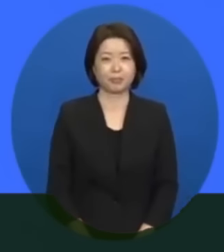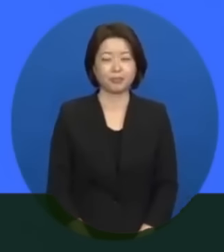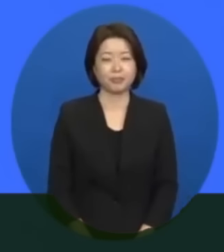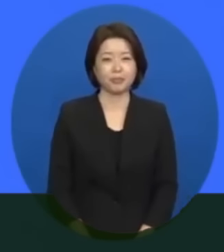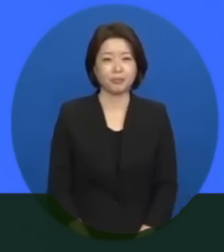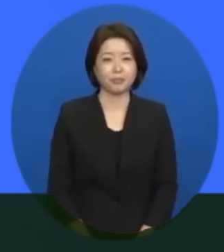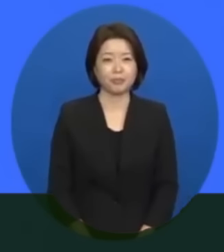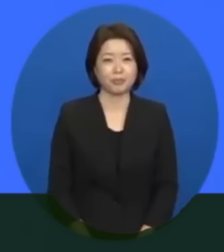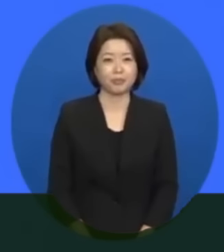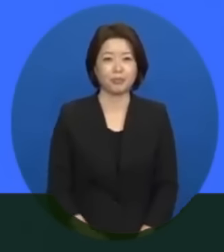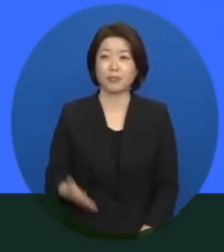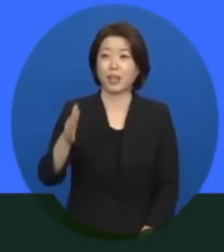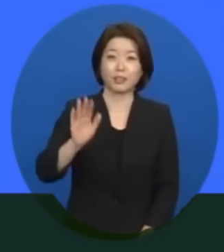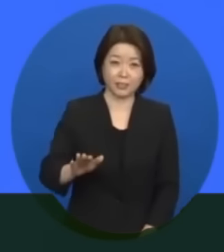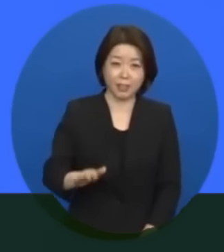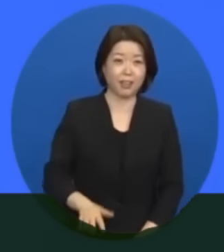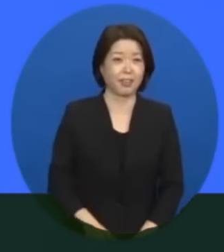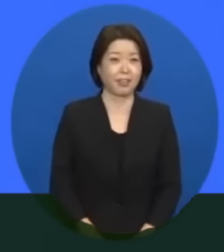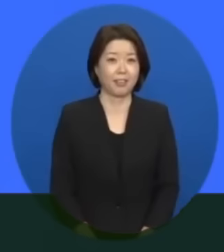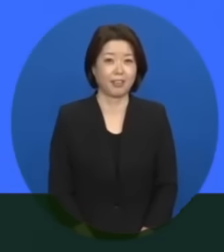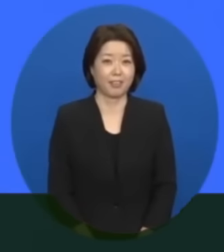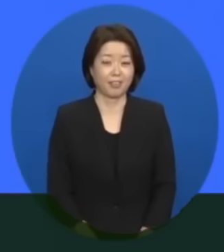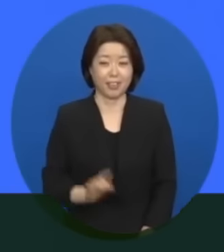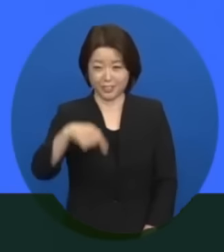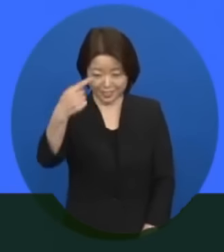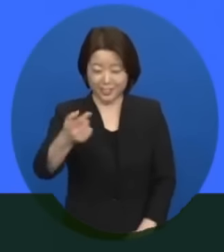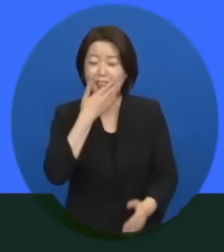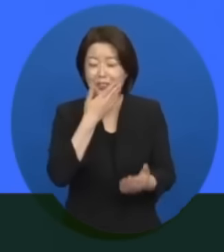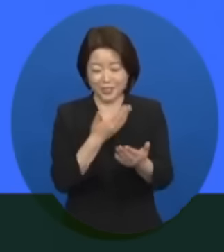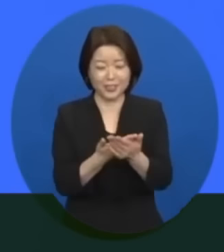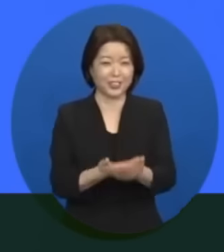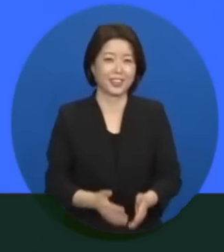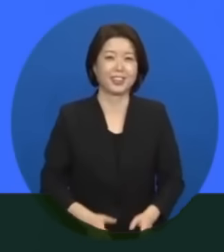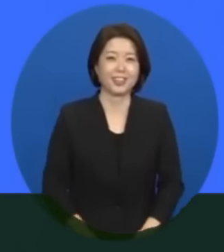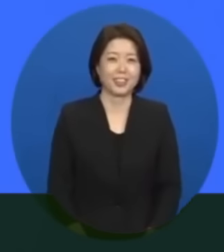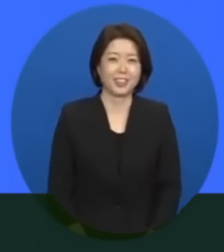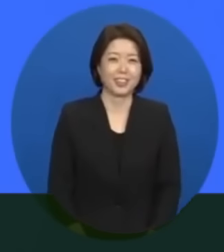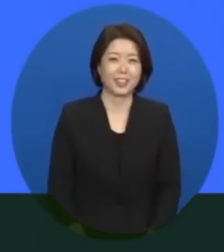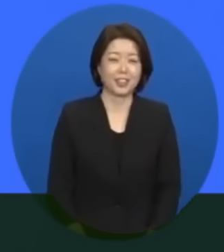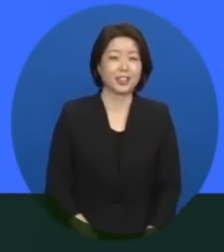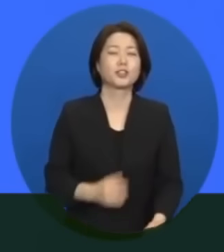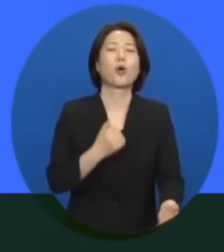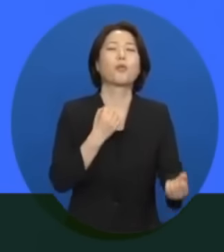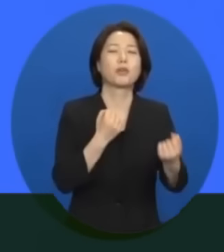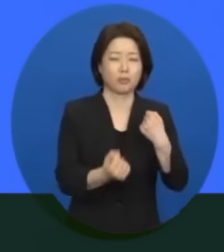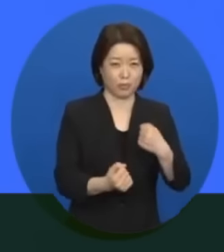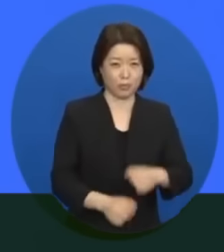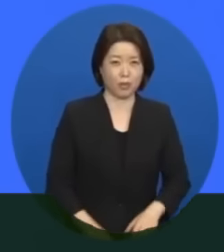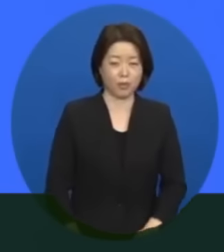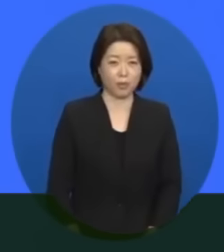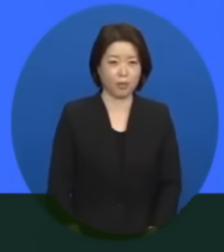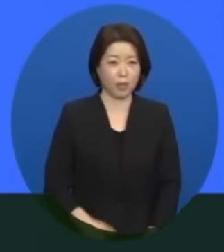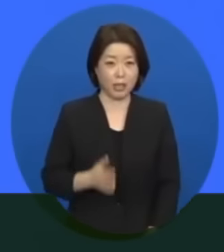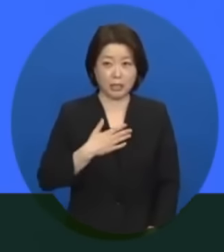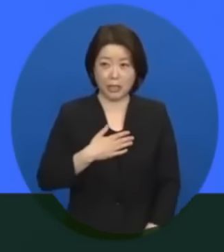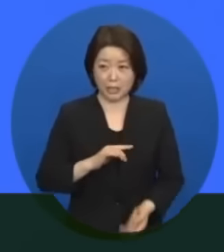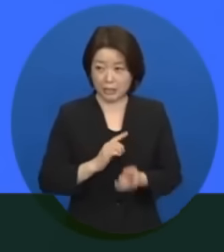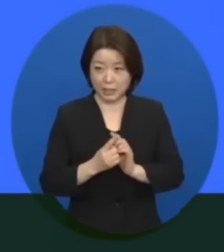그분께 근데 그 다음이 중요합니다 그럼에도 불구하고 공대신